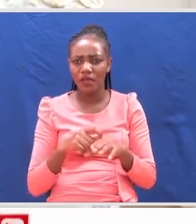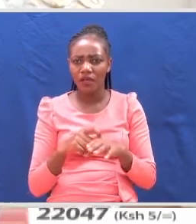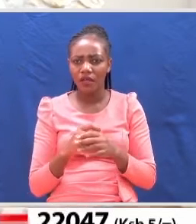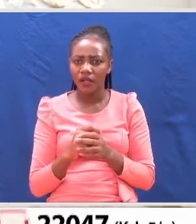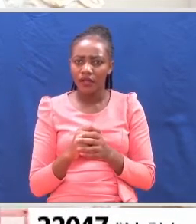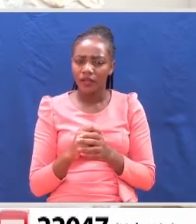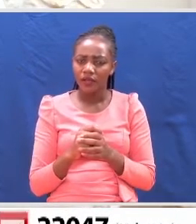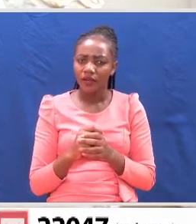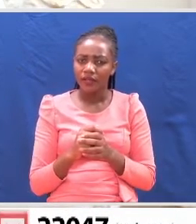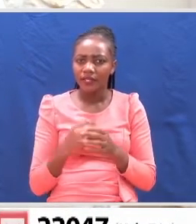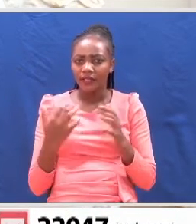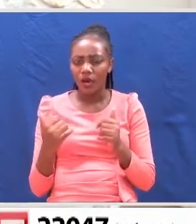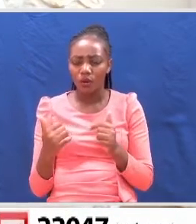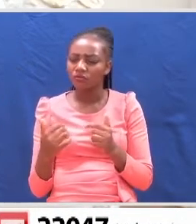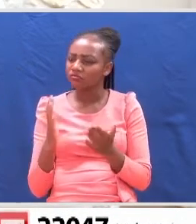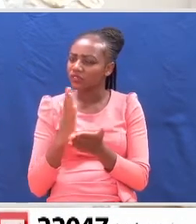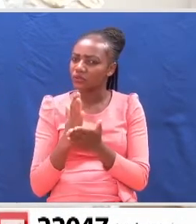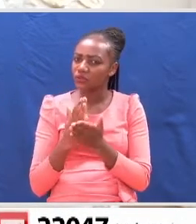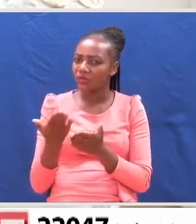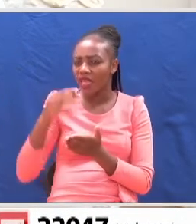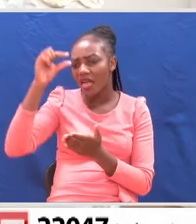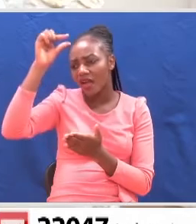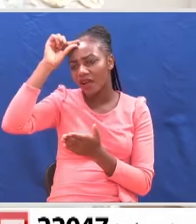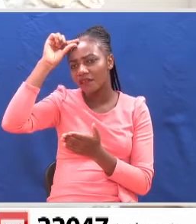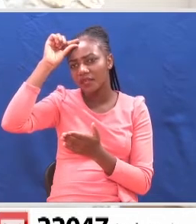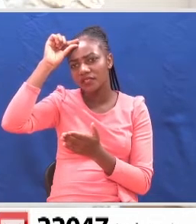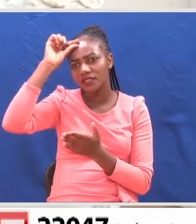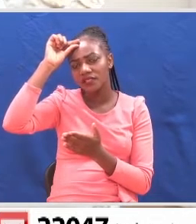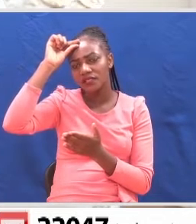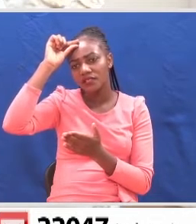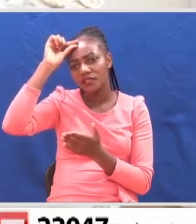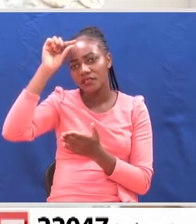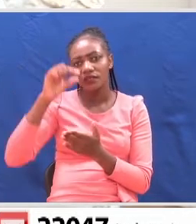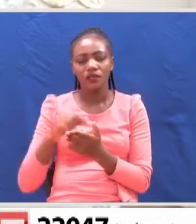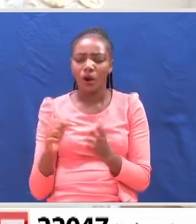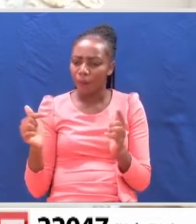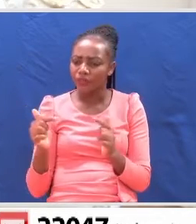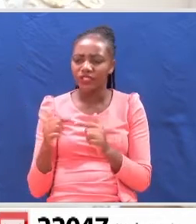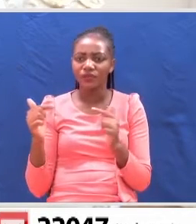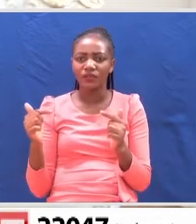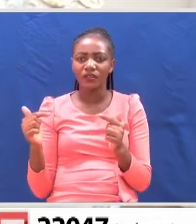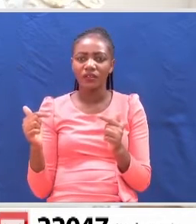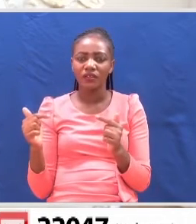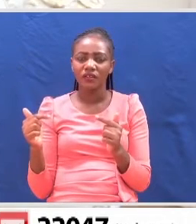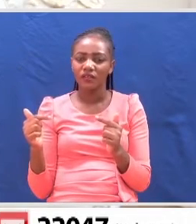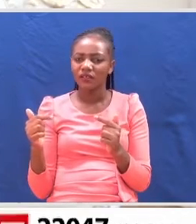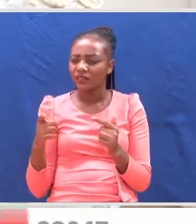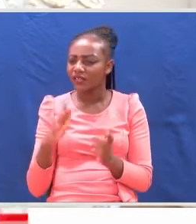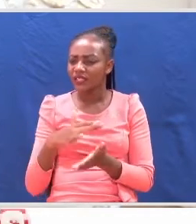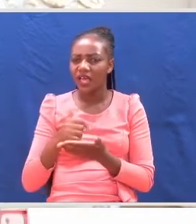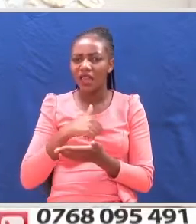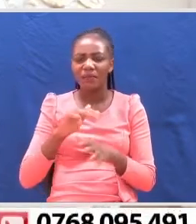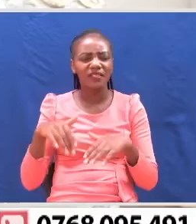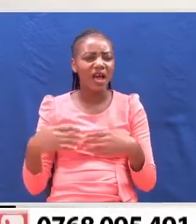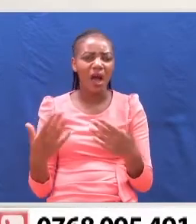ukapata opposition wamekaa ndio serikali na serikali wengine wakakaa ndio opposition. Je, hili limesaidia